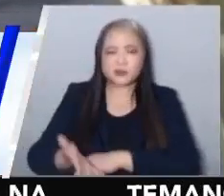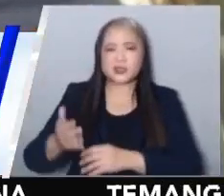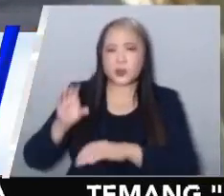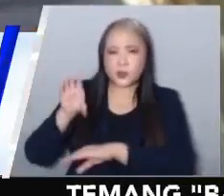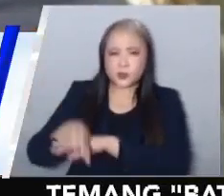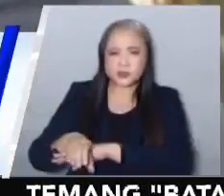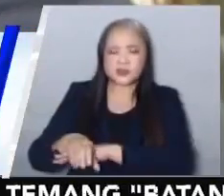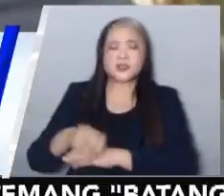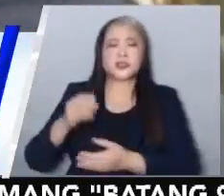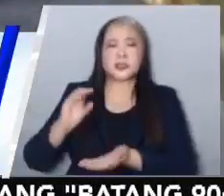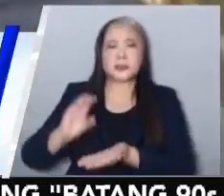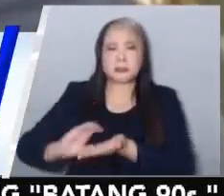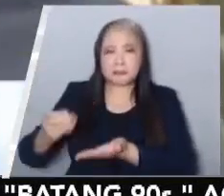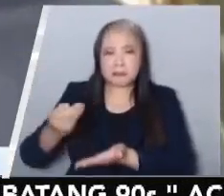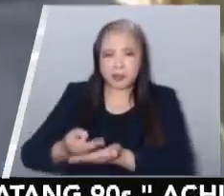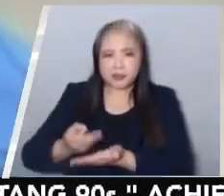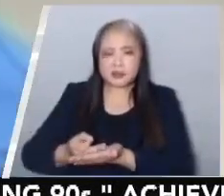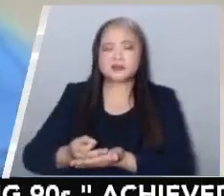ni Kibuloy ang mga aligasyon.